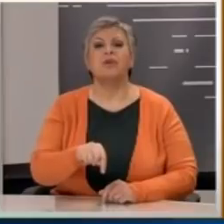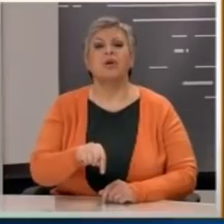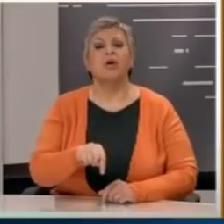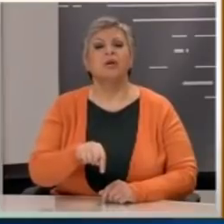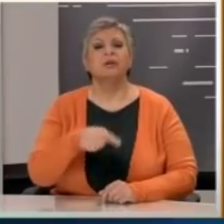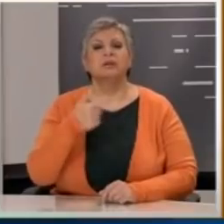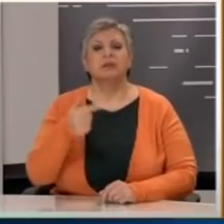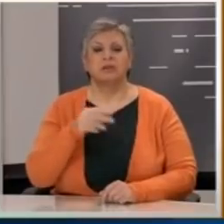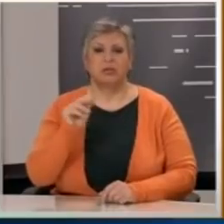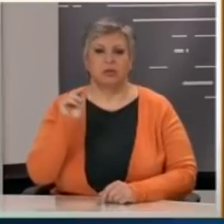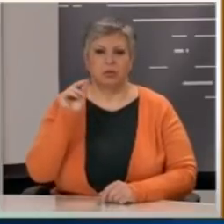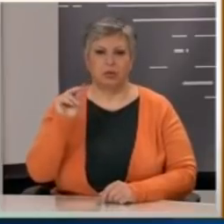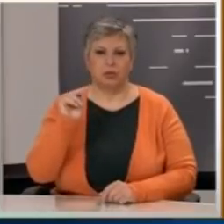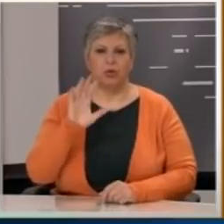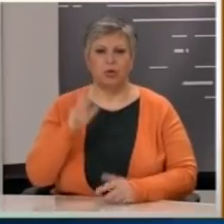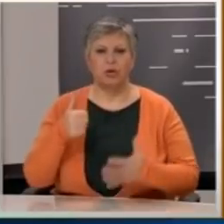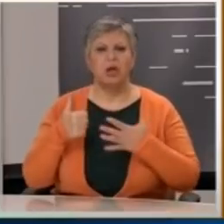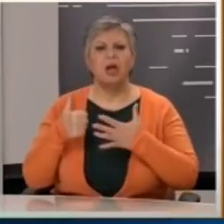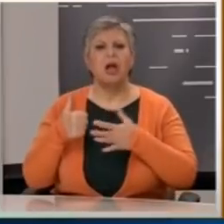6 μήνες έχουν περάσει ήδη.